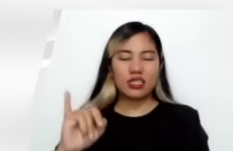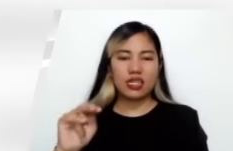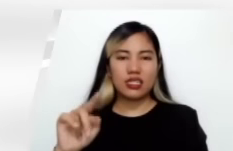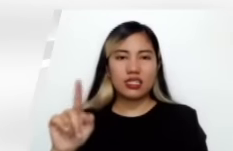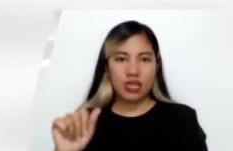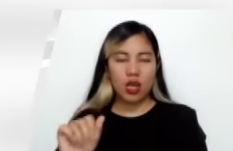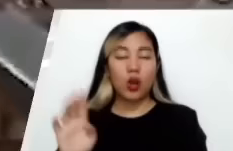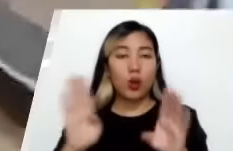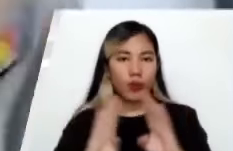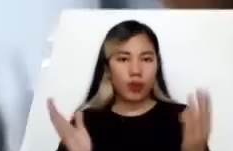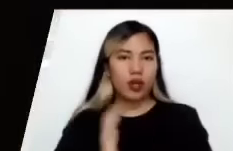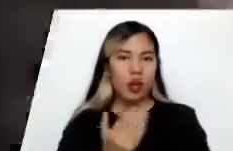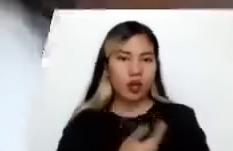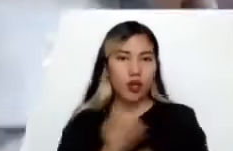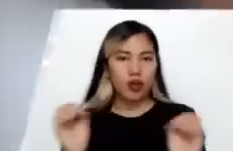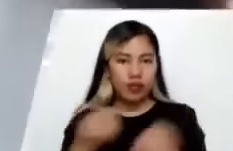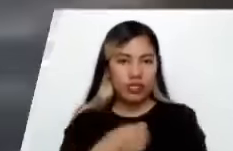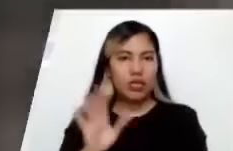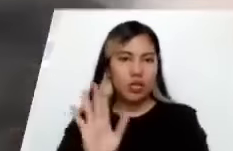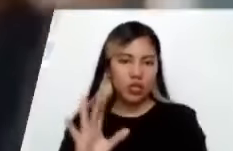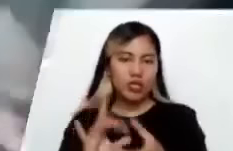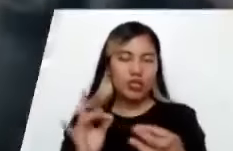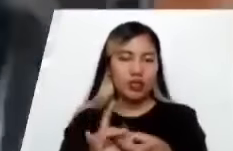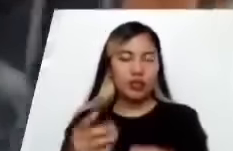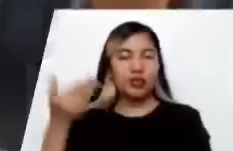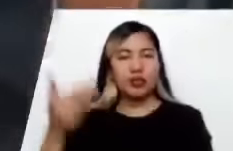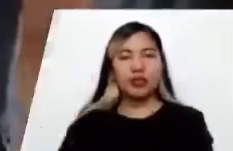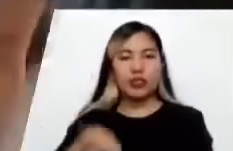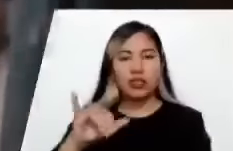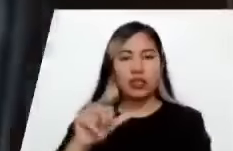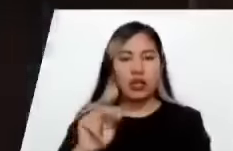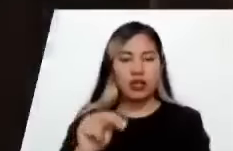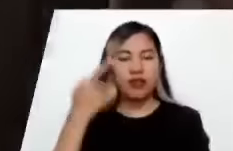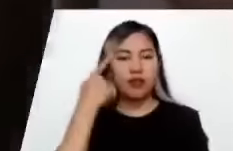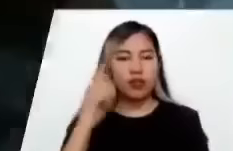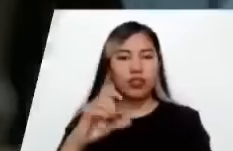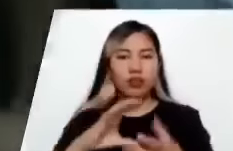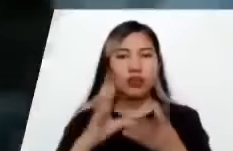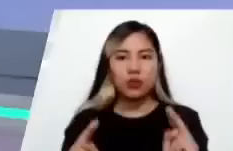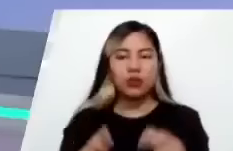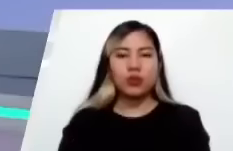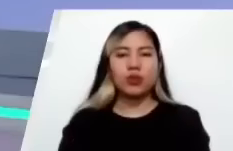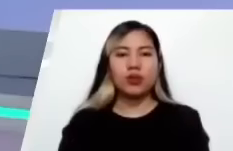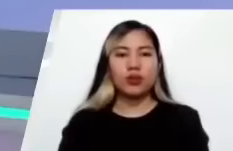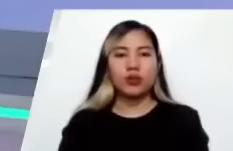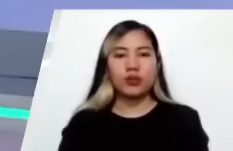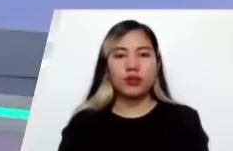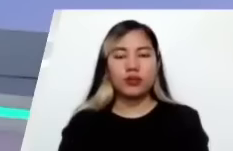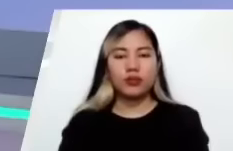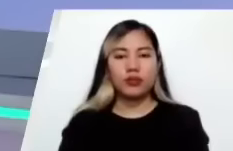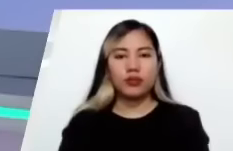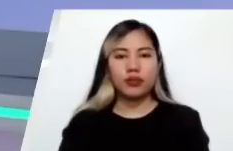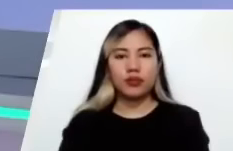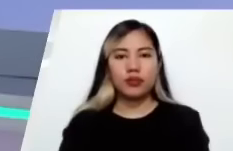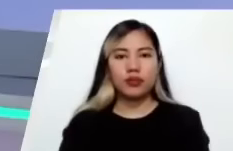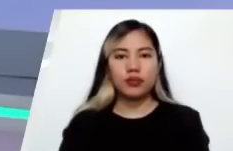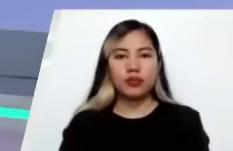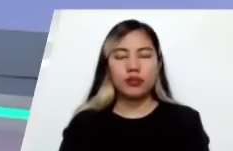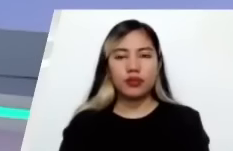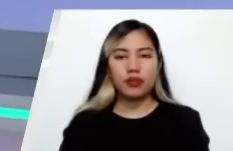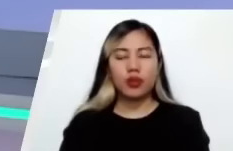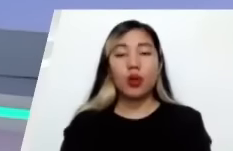sa kanyang pahayag. Ian Cruz nagbabalita para sa GMA Integrated News. May buwelta si Ombudsman Samuel